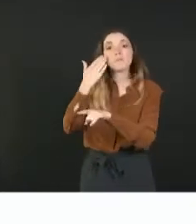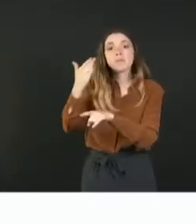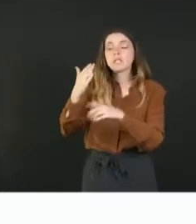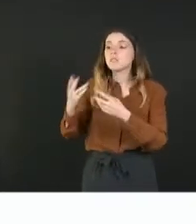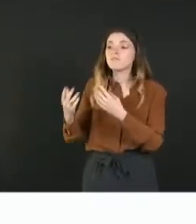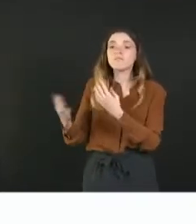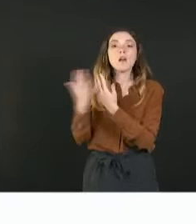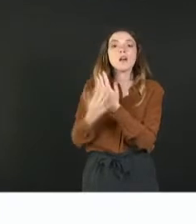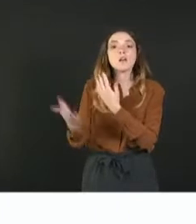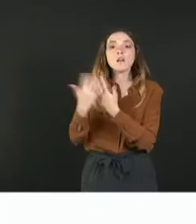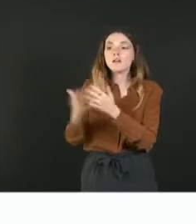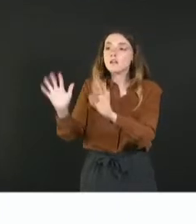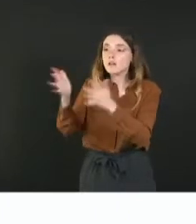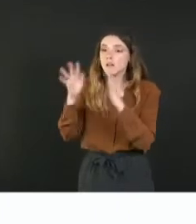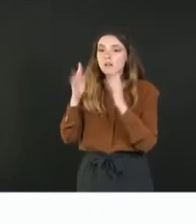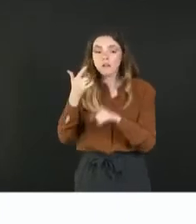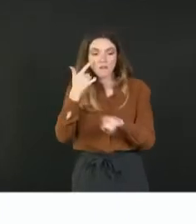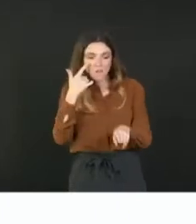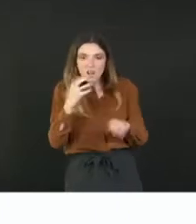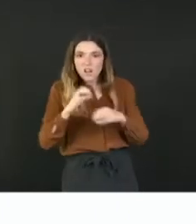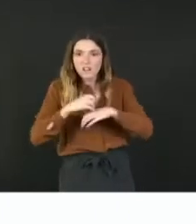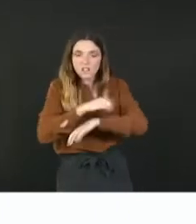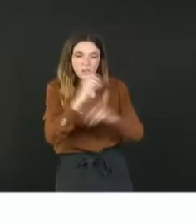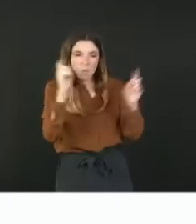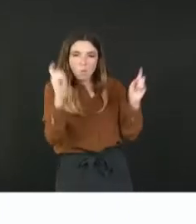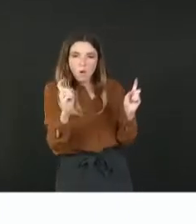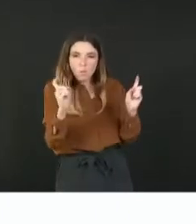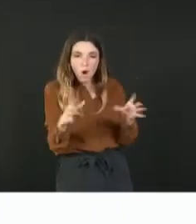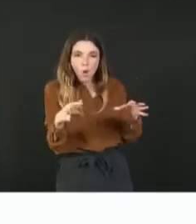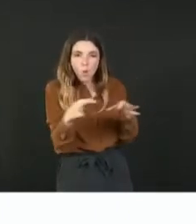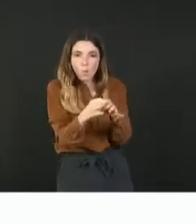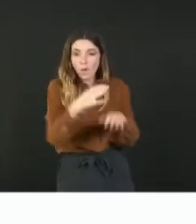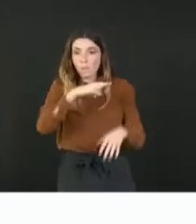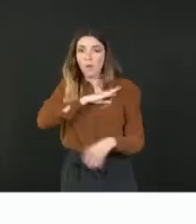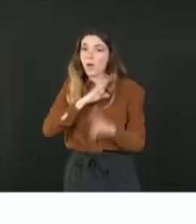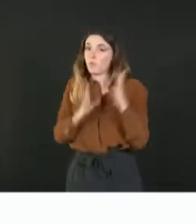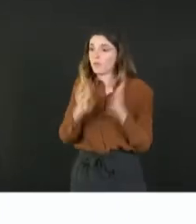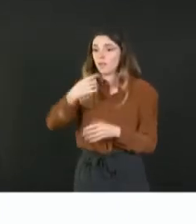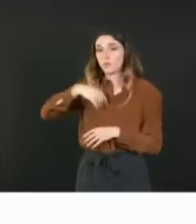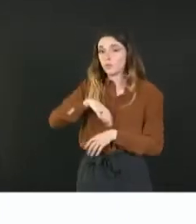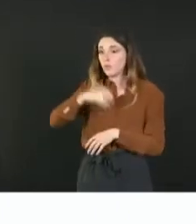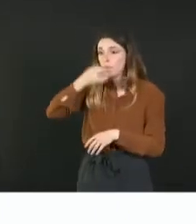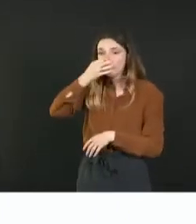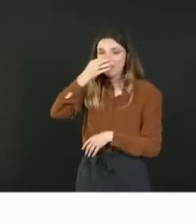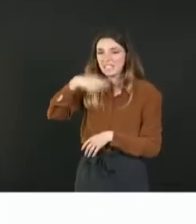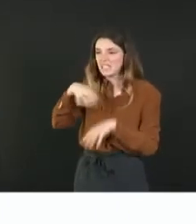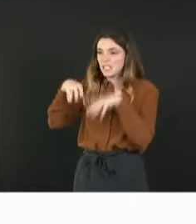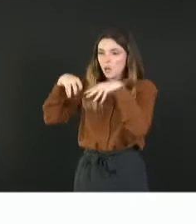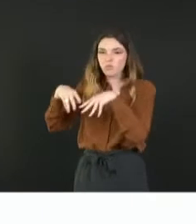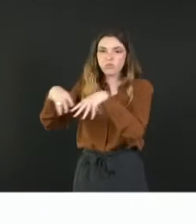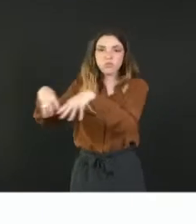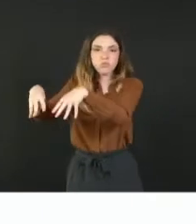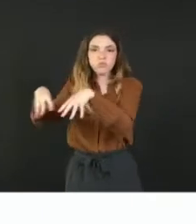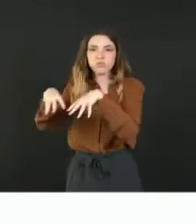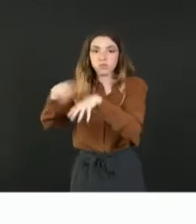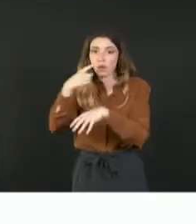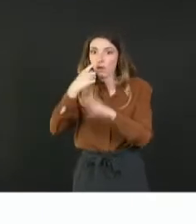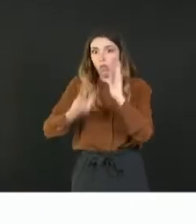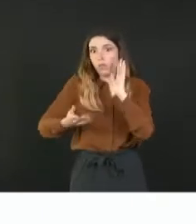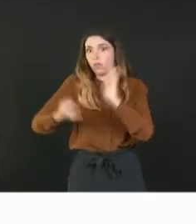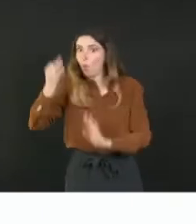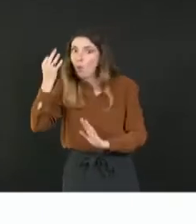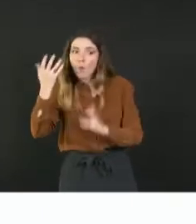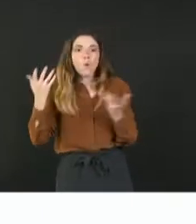qu'on a des espaces verts trop uniformes, trop gérés, pesticidés, etc. D'où cette importance de laisser faire aussi la nature derrière. Et